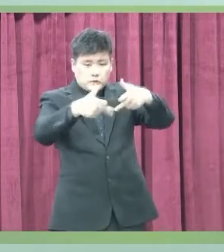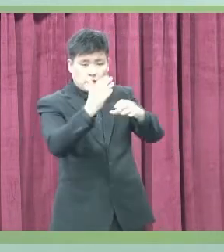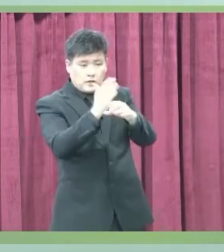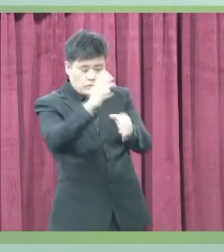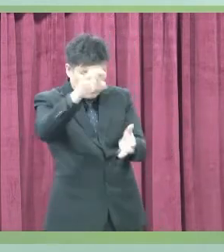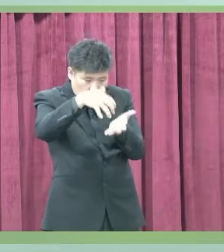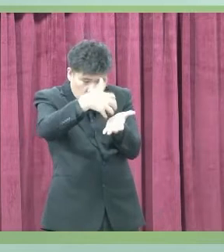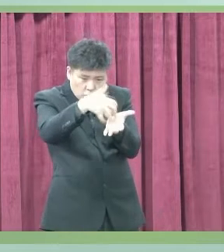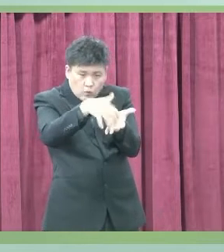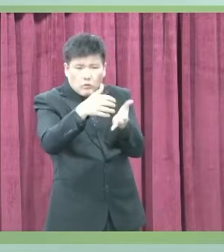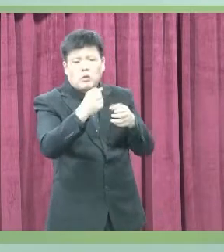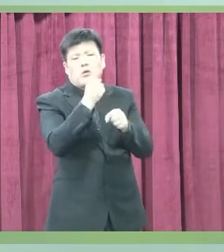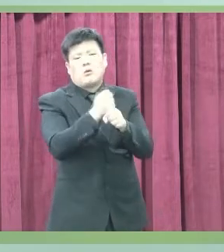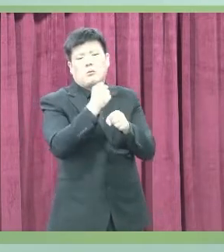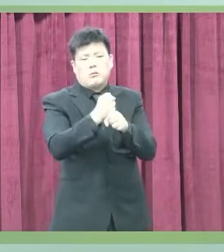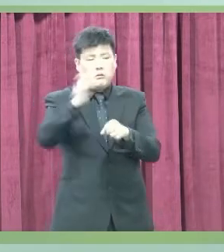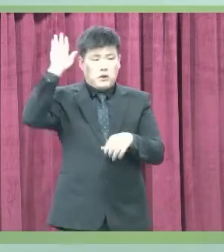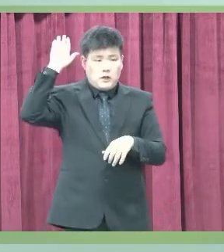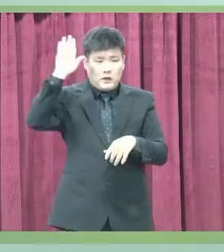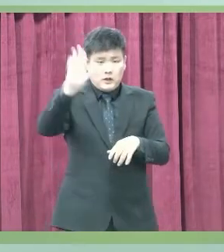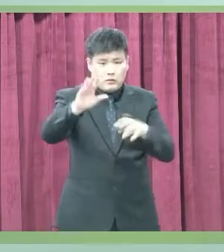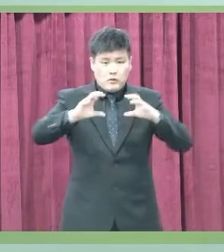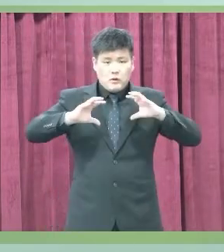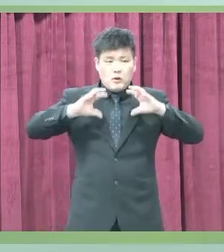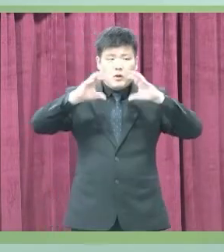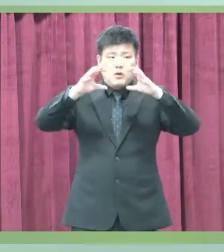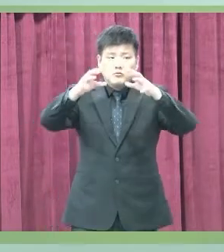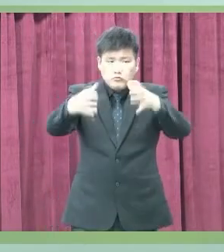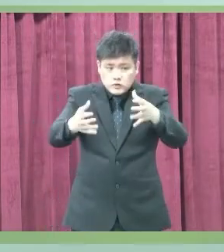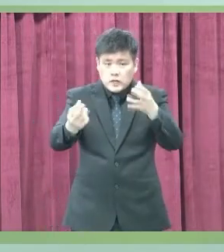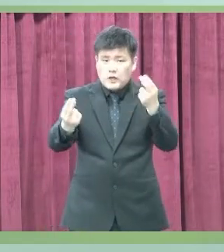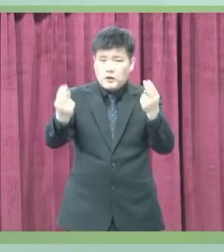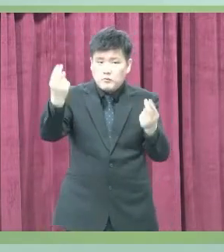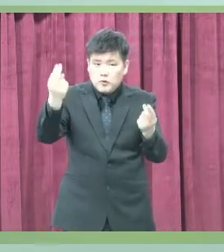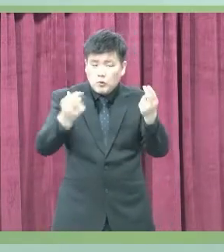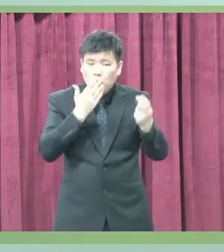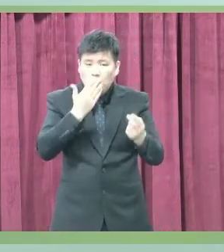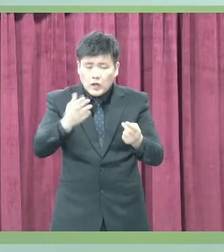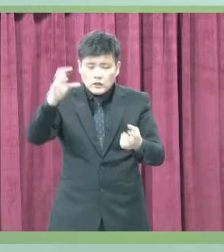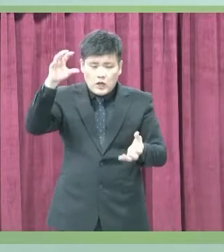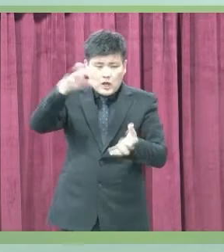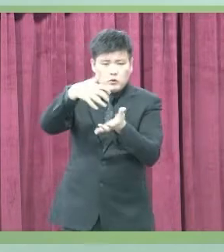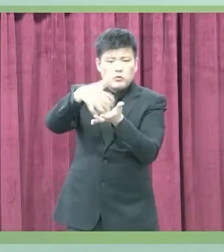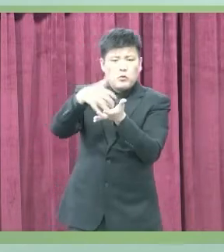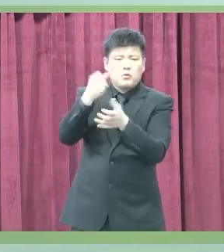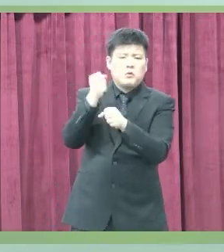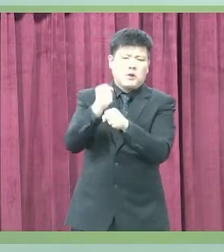통계가 산출이 돼야 될 것이고 앞으로는 국제 비교 가능한 통계를 산출을 해야 될 것으로 생각을 합니다.